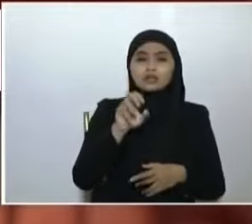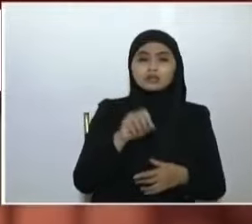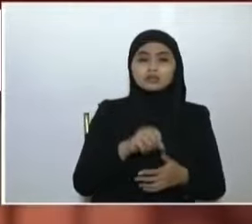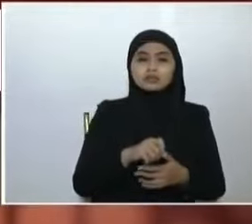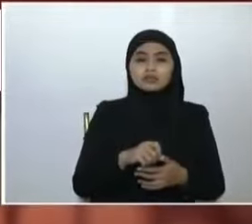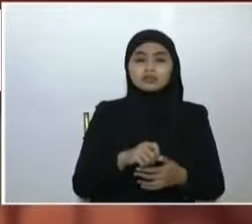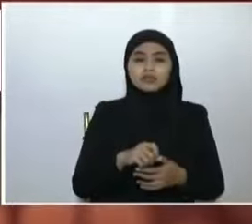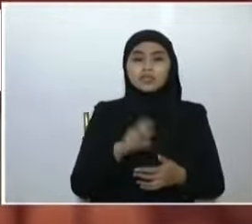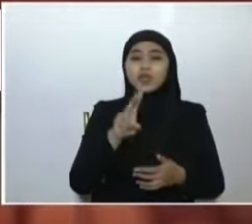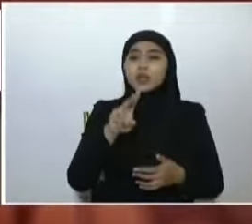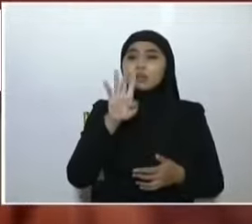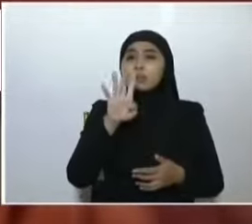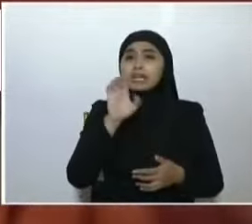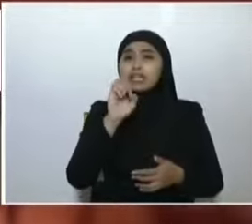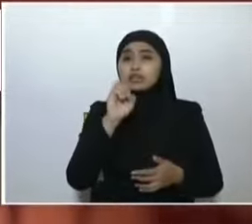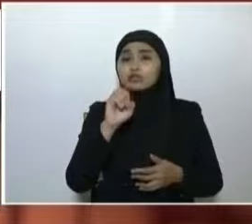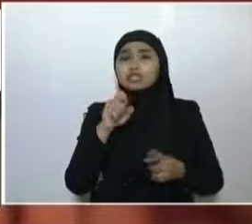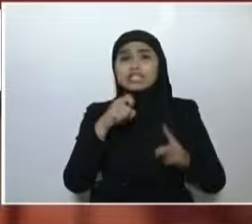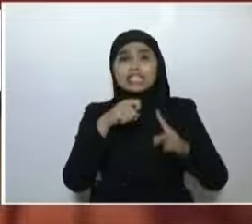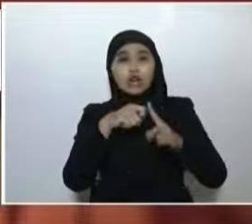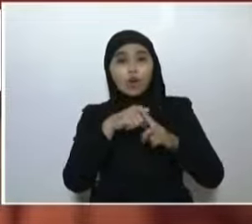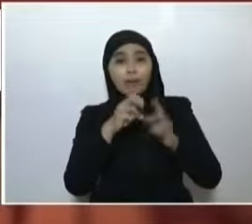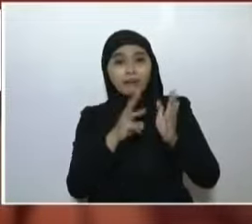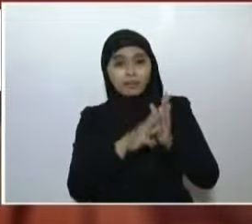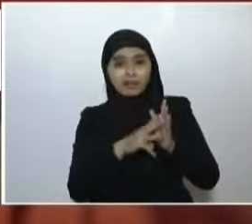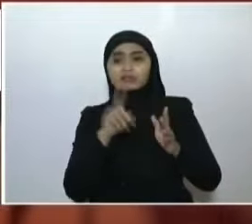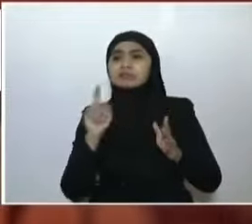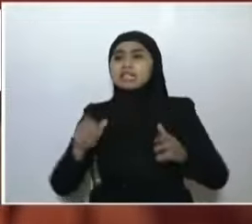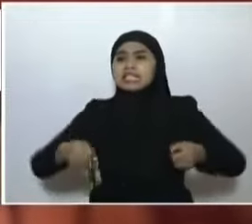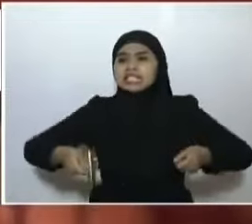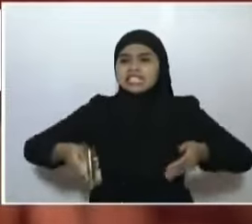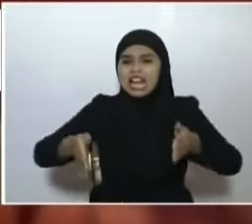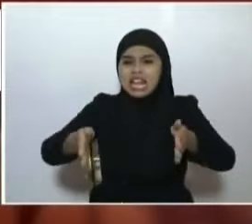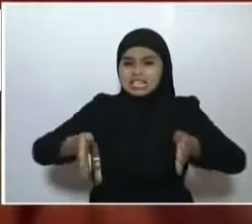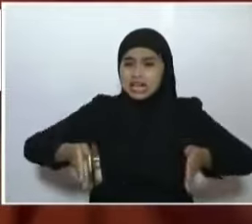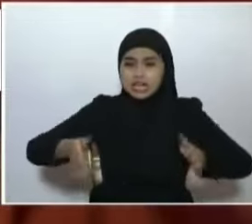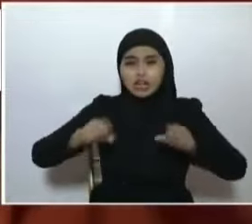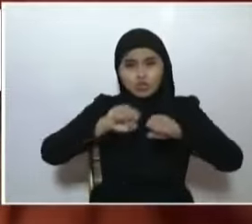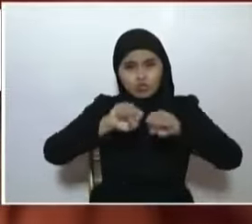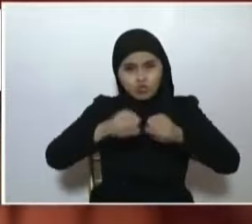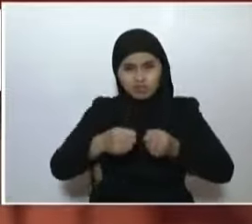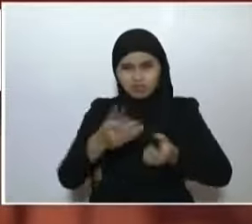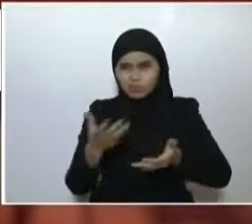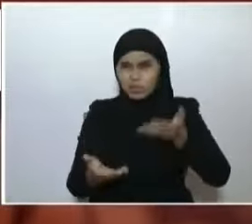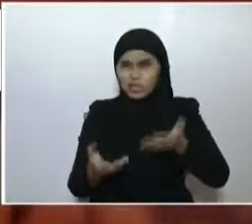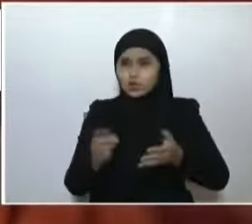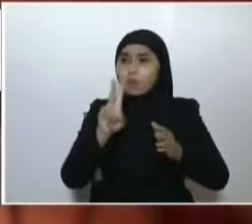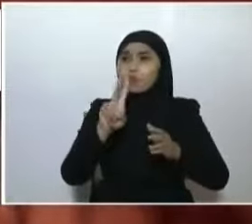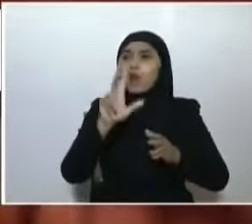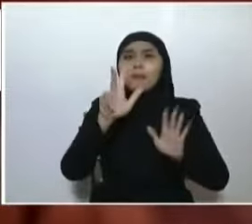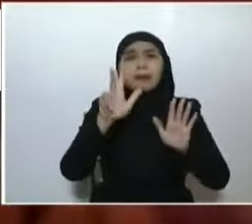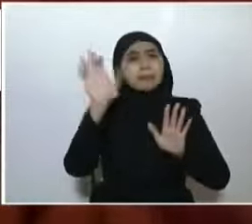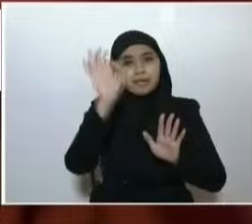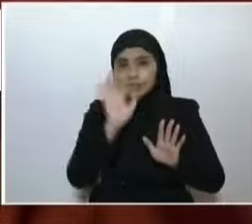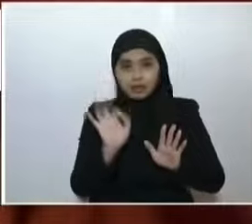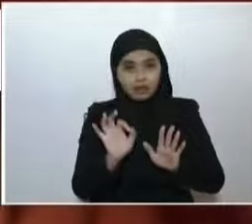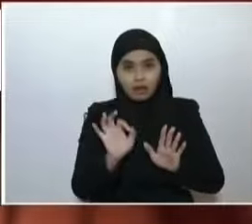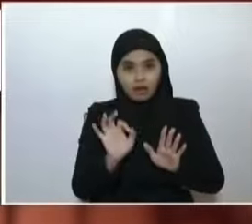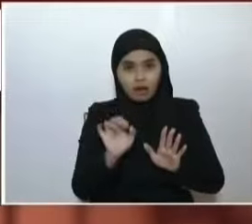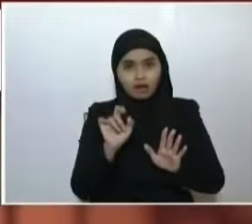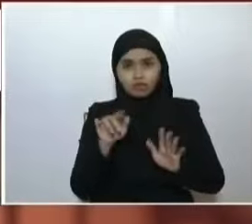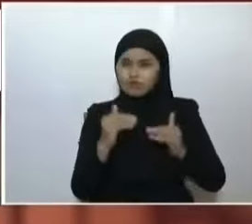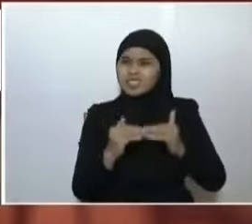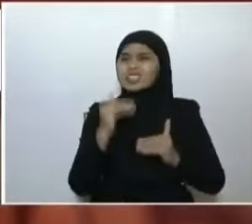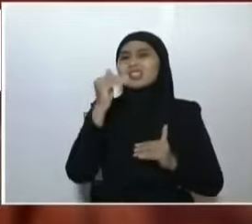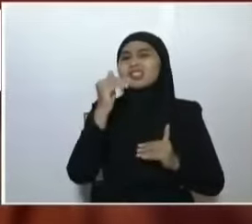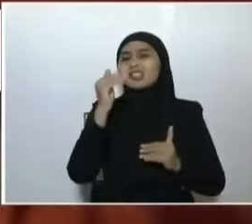maaf kilometer ternyata jalan yang kondisinya rusak ada sekitar hampir 28% ya kan artinya